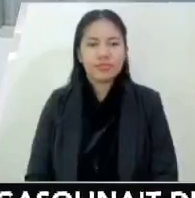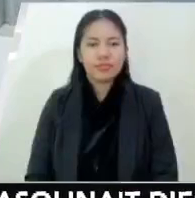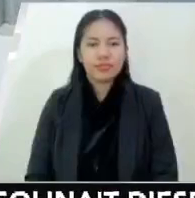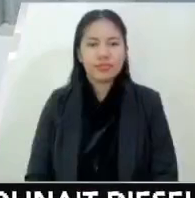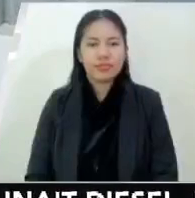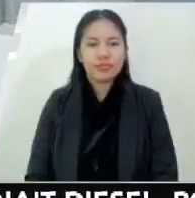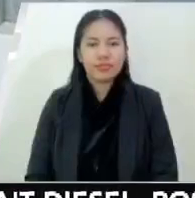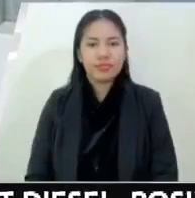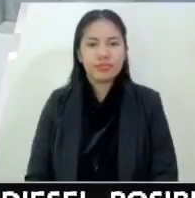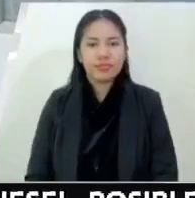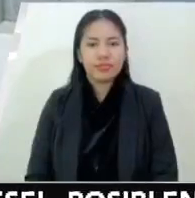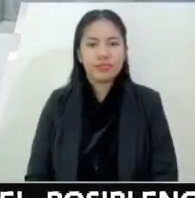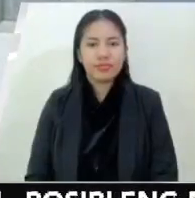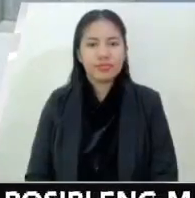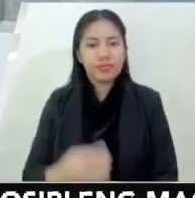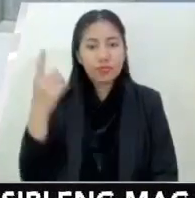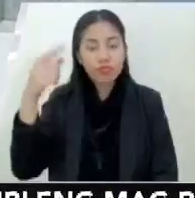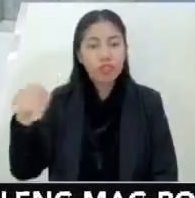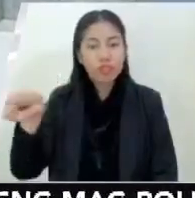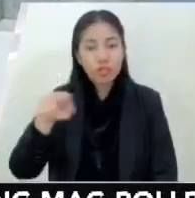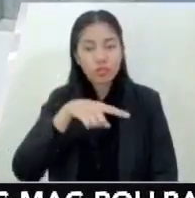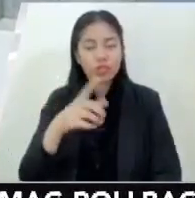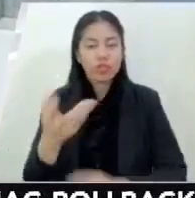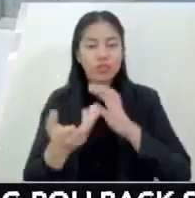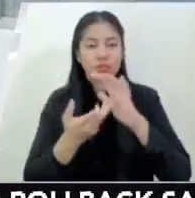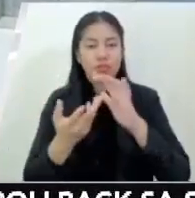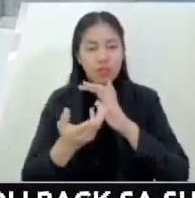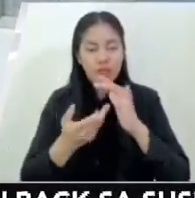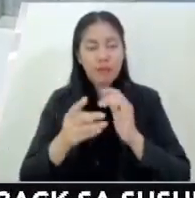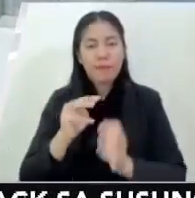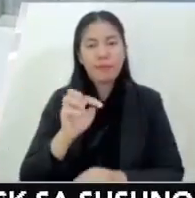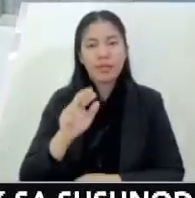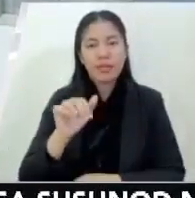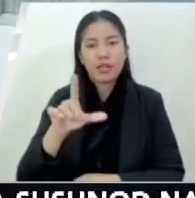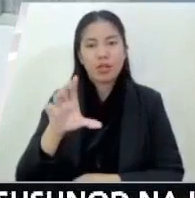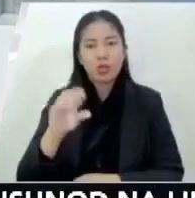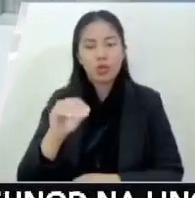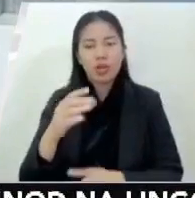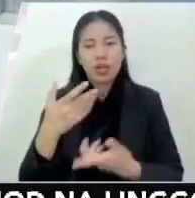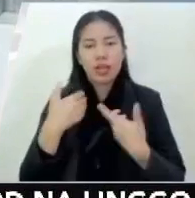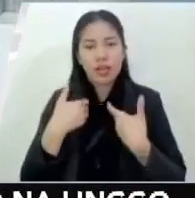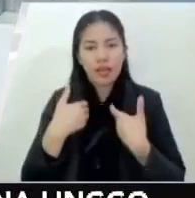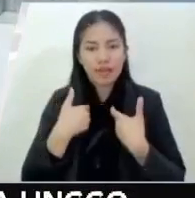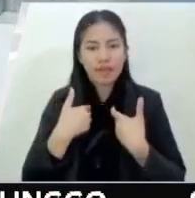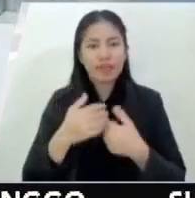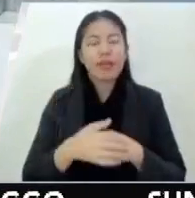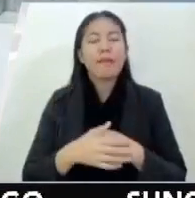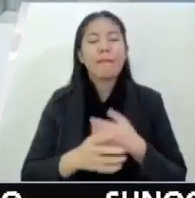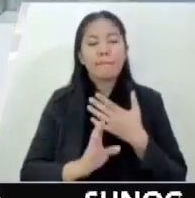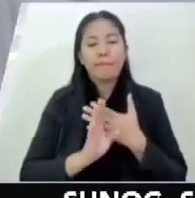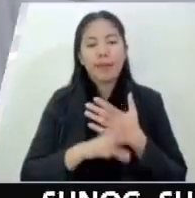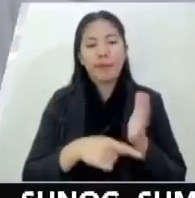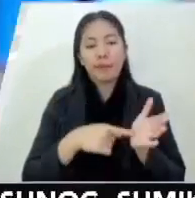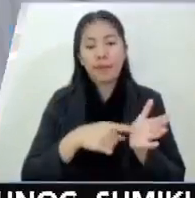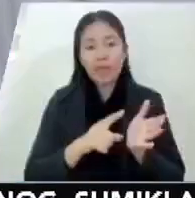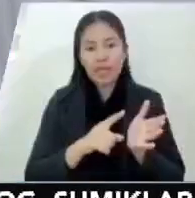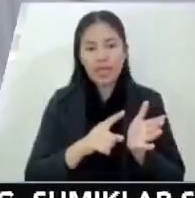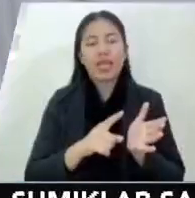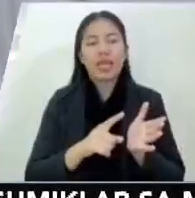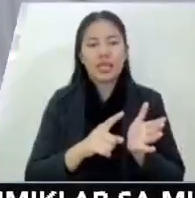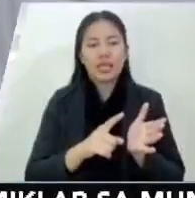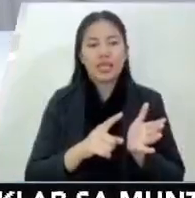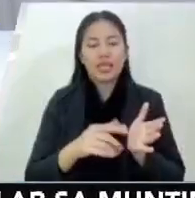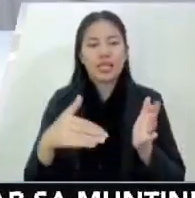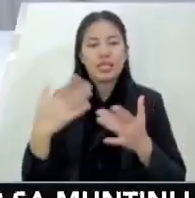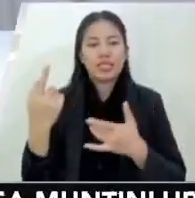Sa mga customer ng Meralco, asahan ng 4 to 5 centavos per kilowatt hour na balikbayad sa susunod na buwan. Kasunod yan ng overbilling o labis